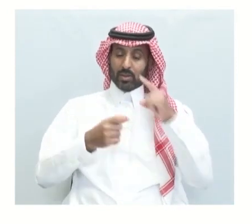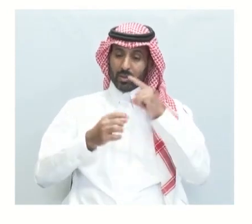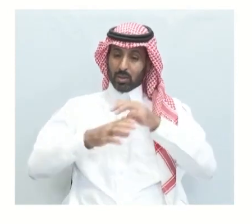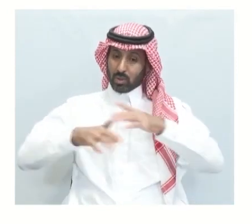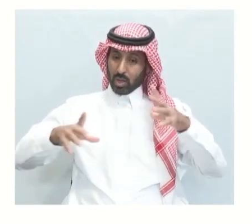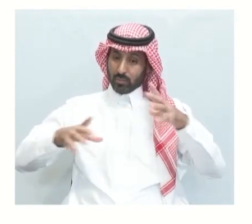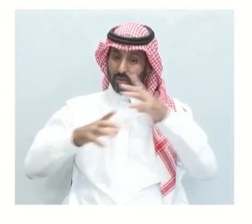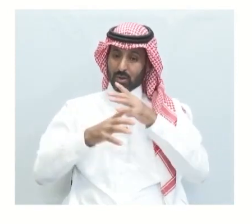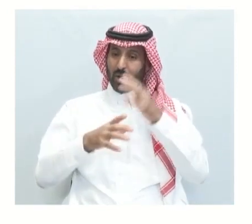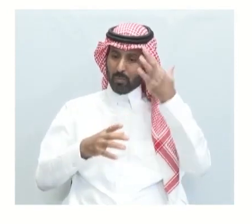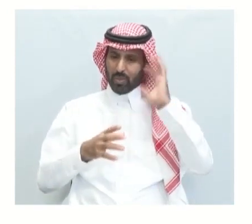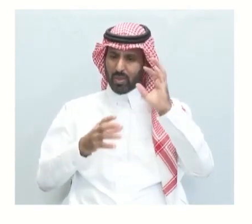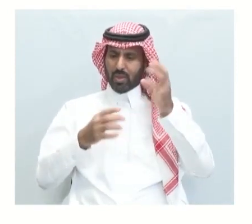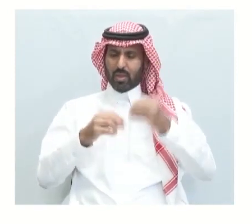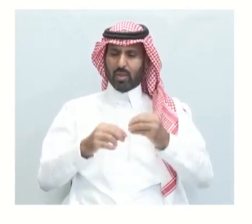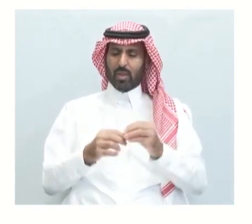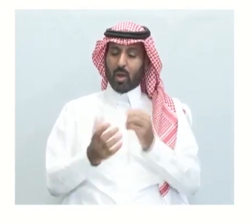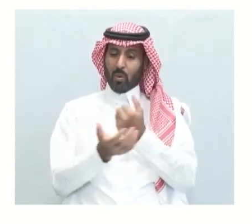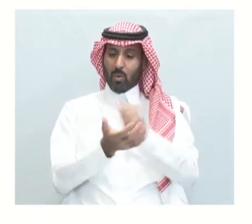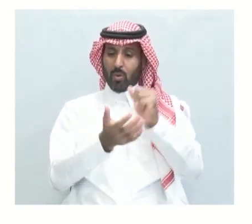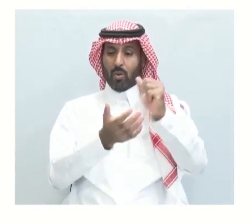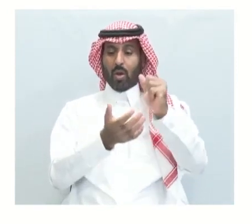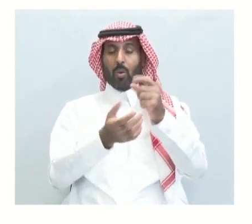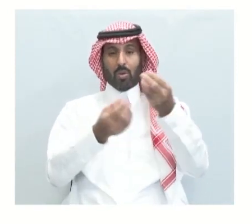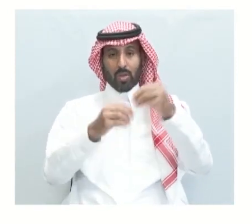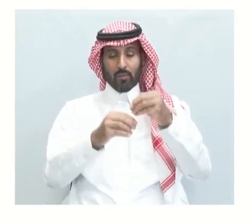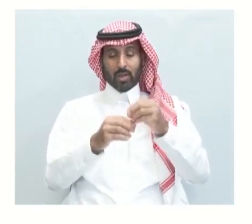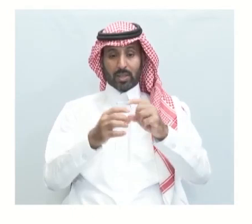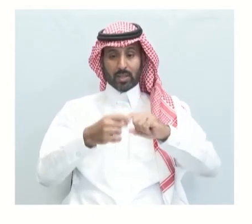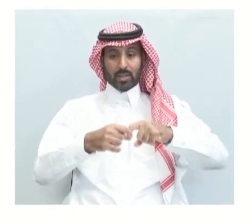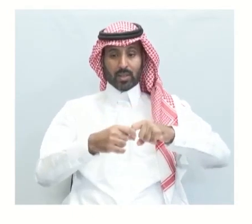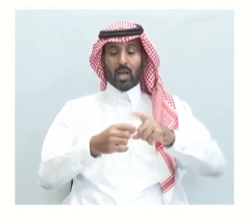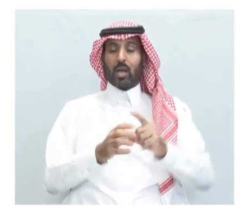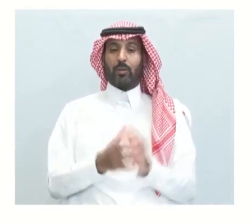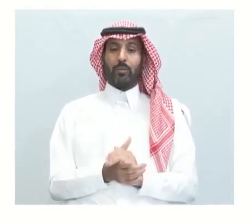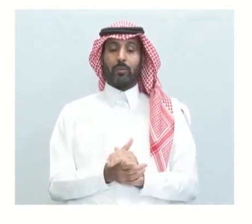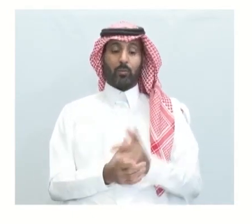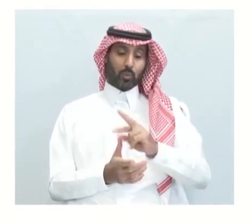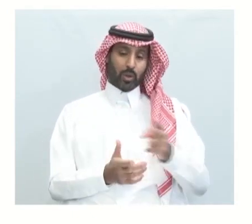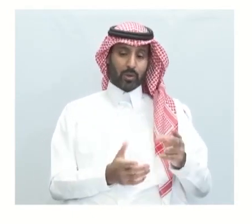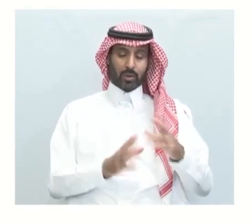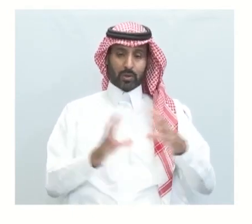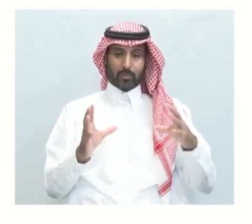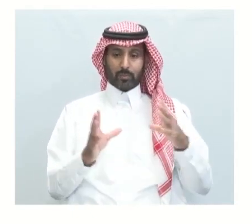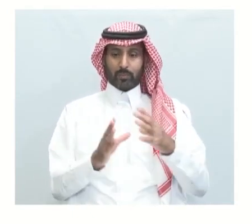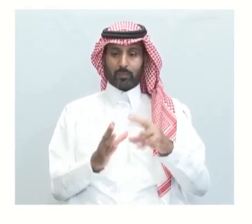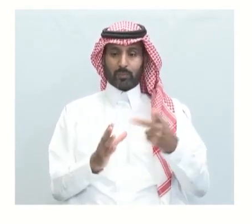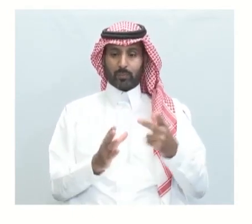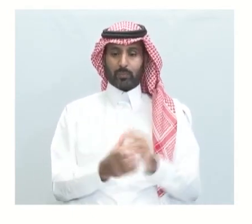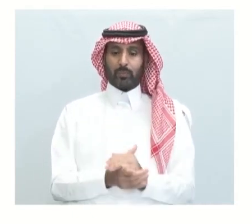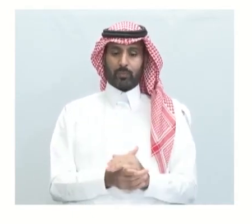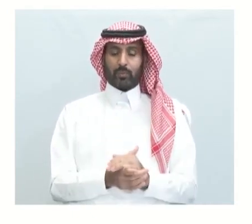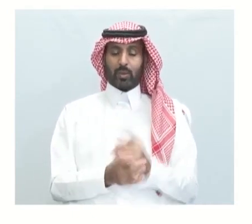يزداد او يقل باضافه او حذف العقد اذا لدينا حجمه متغير نلاحظ لدينا هنا